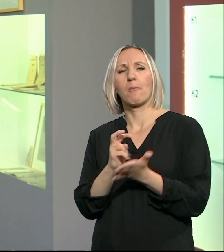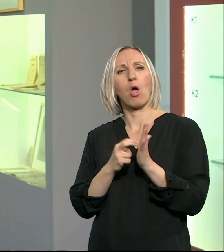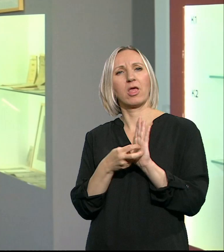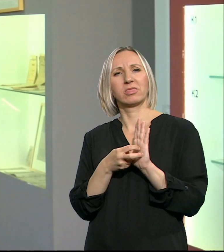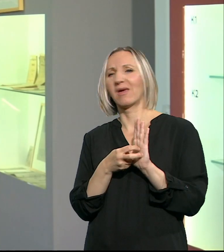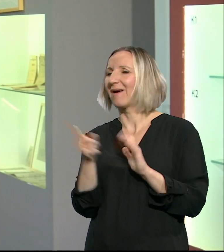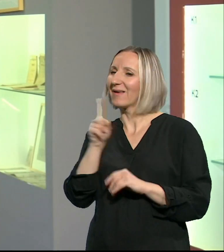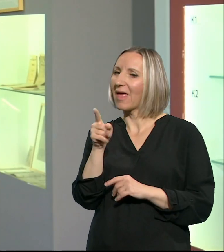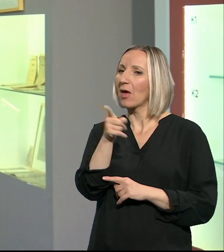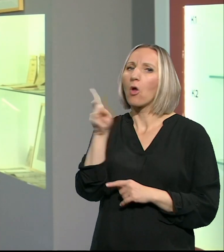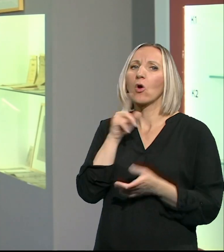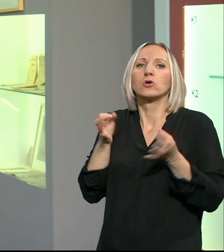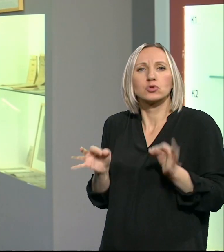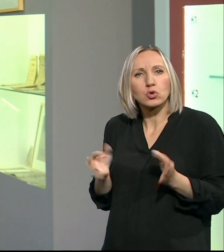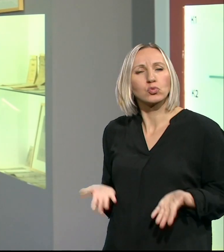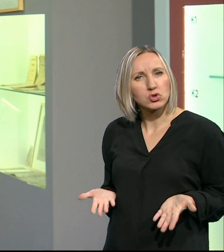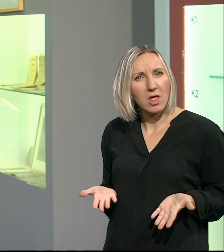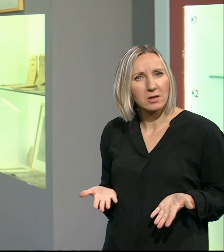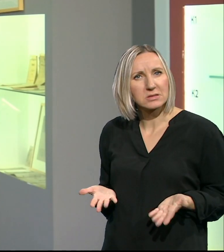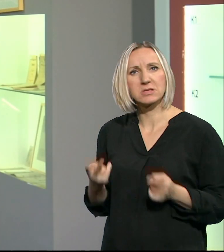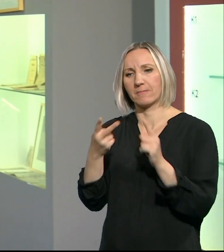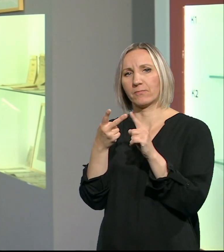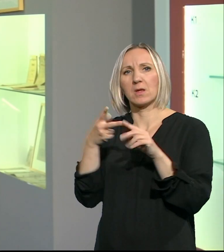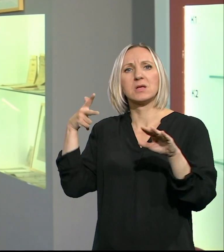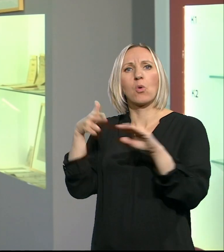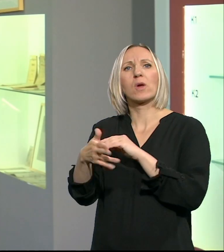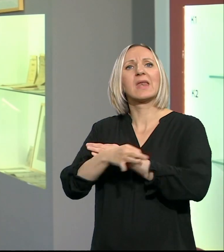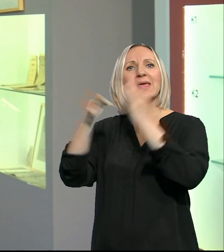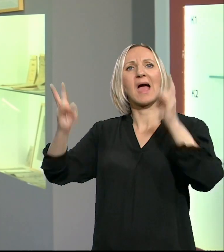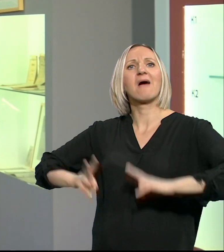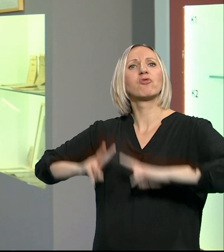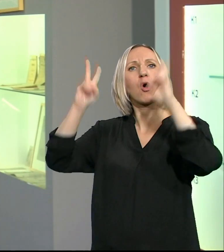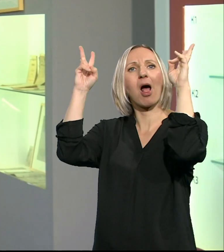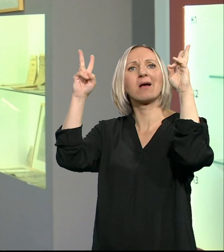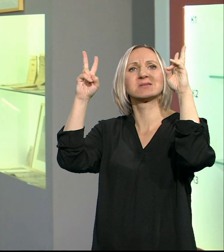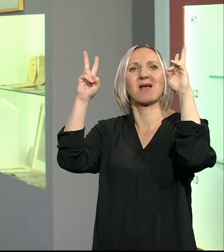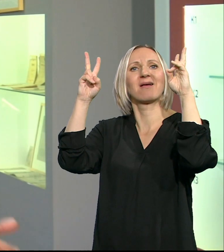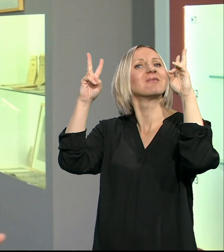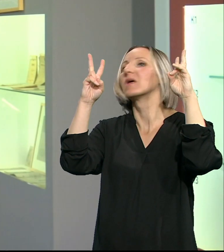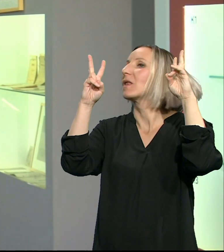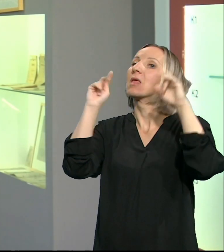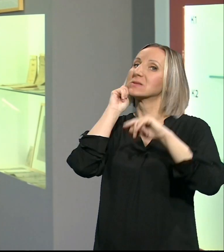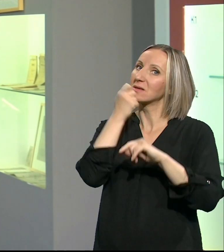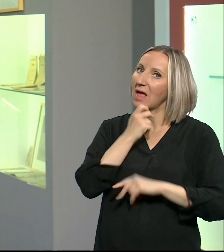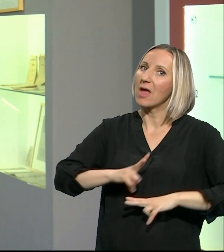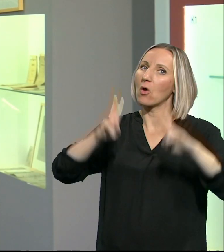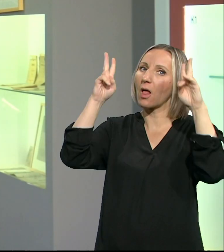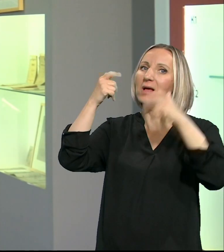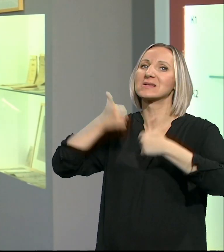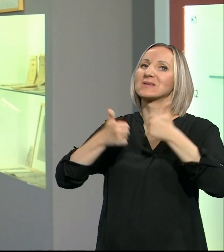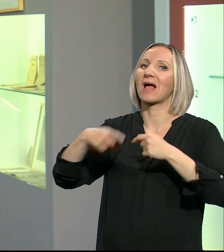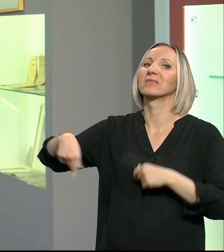liniji, nego oni koji su stručnjaci. Zatim, da se ukine javno glasanje koje je uvedeno, nego da se tajno glasa za